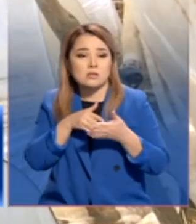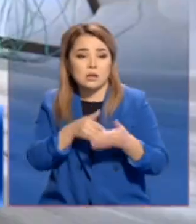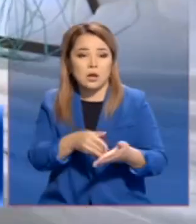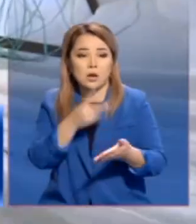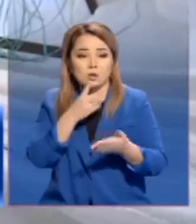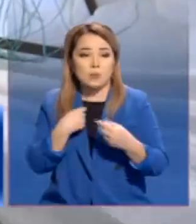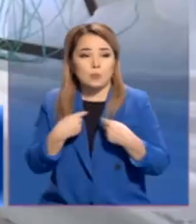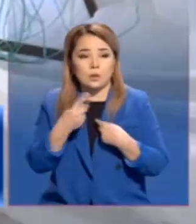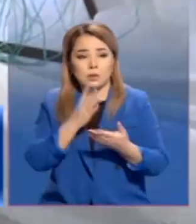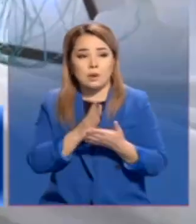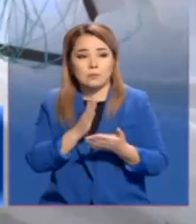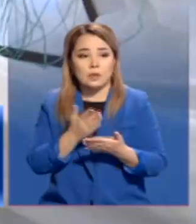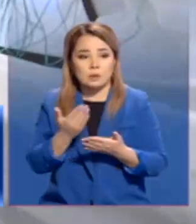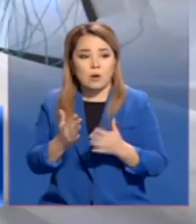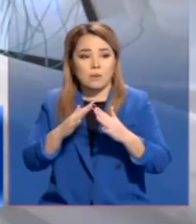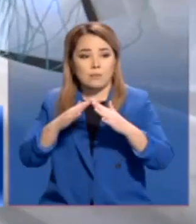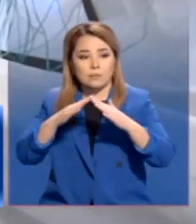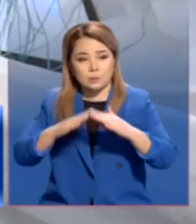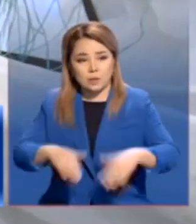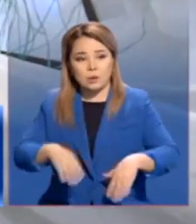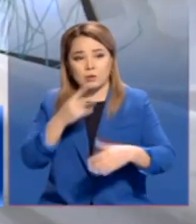тіреді.